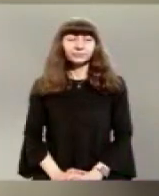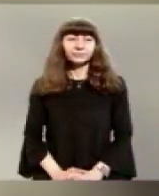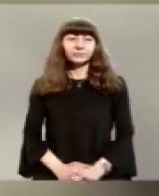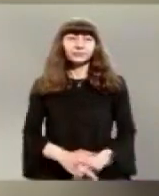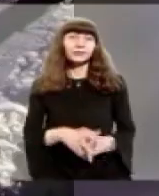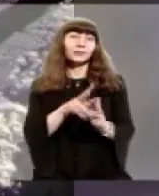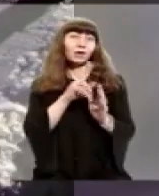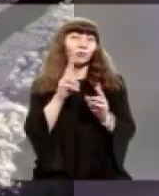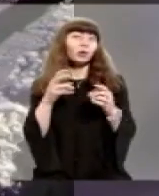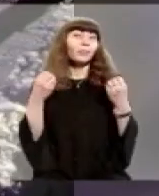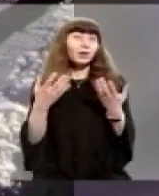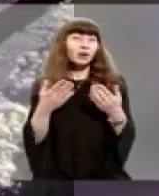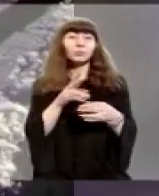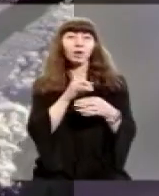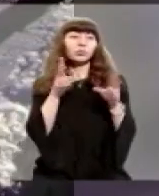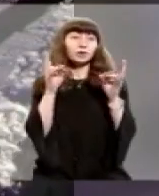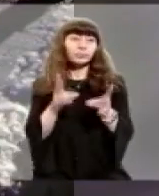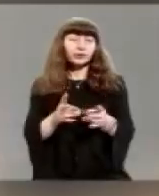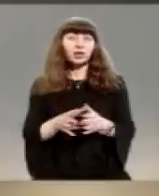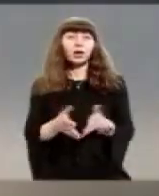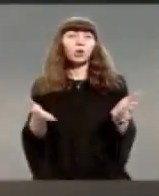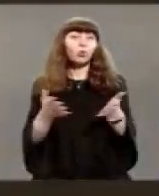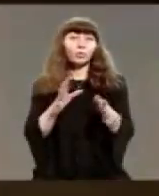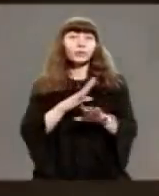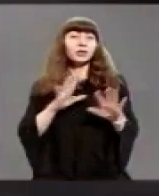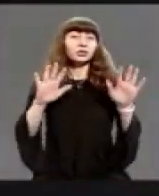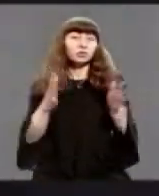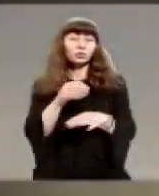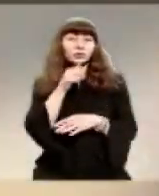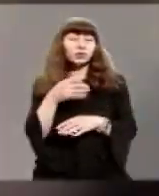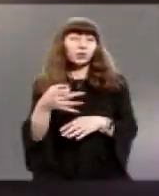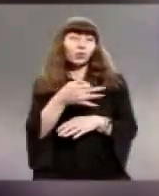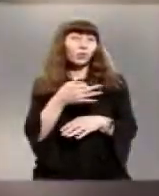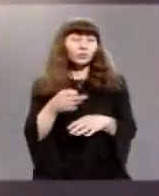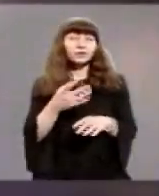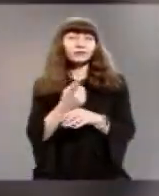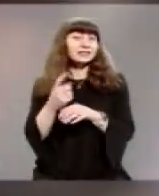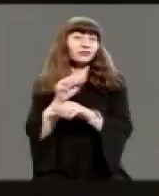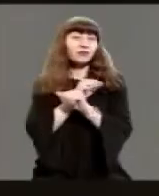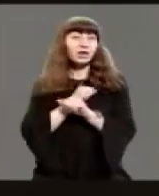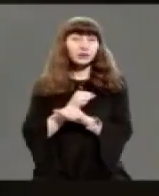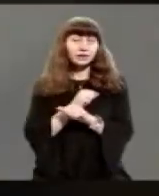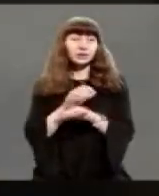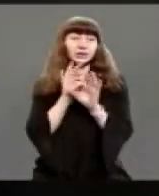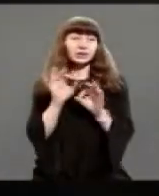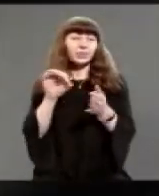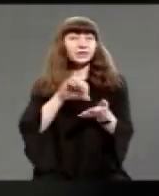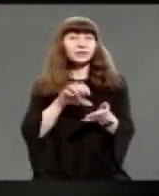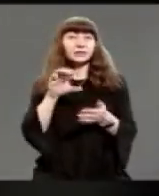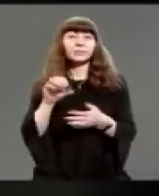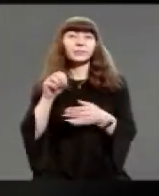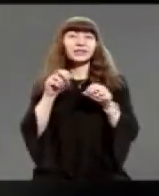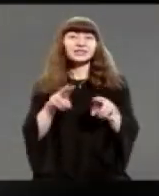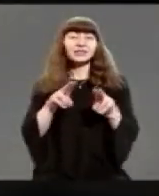Кому праздник, а кому и беда? Какой была обстановка в регионе в минувшие выходные? Рассказали представители специальных